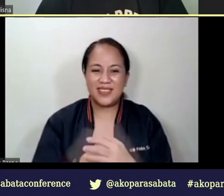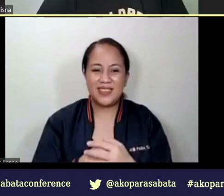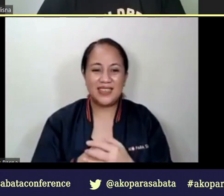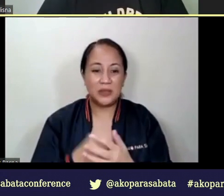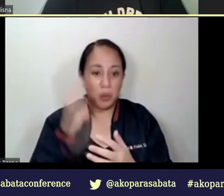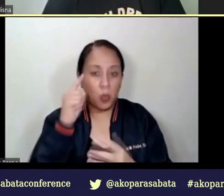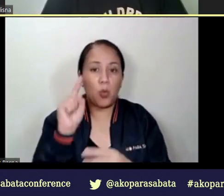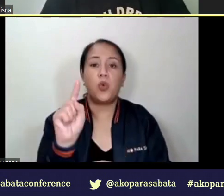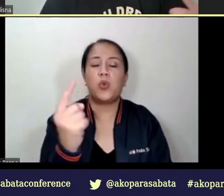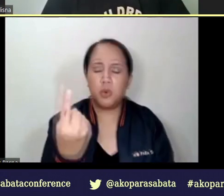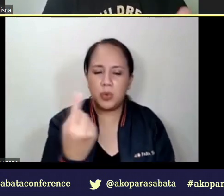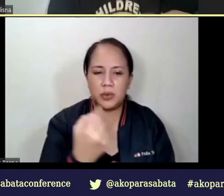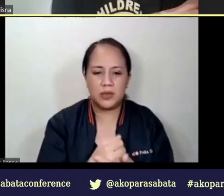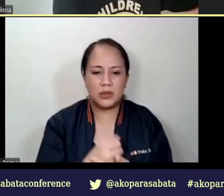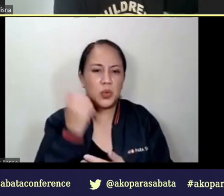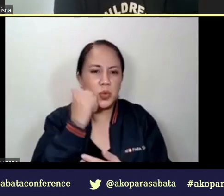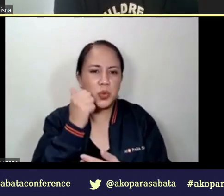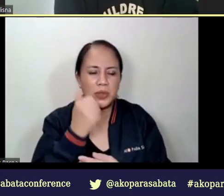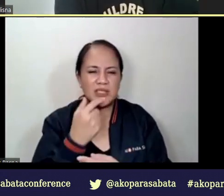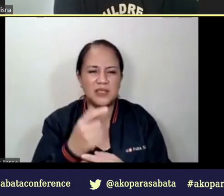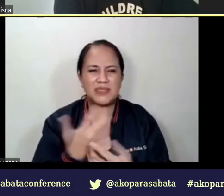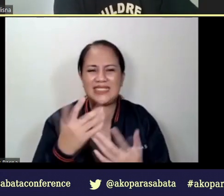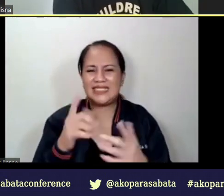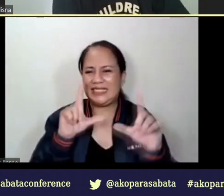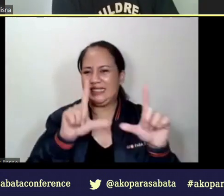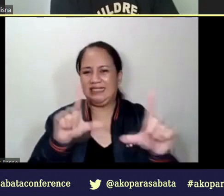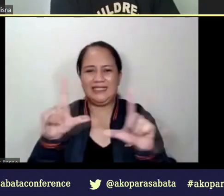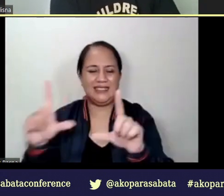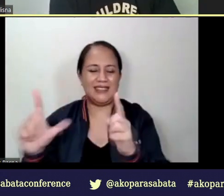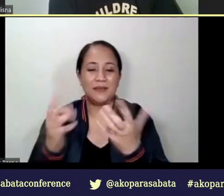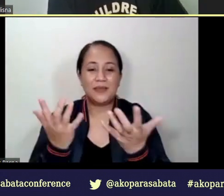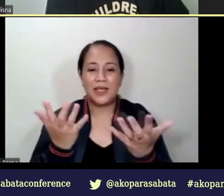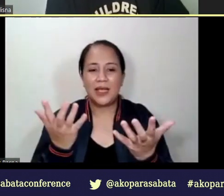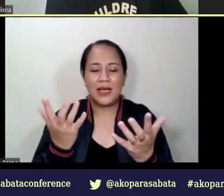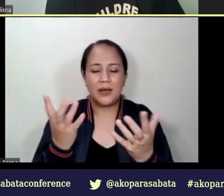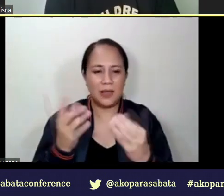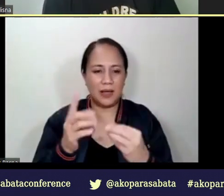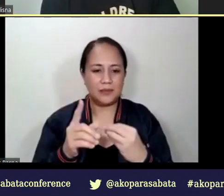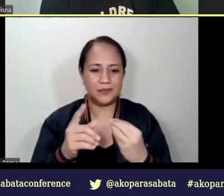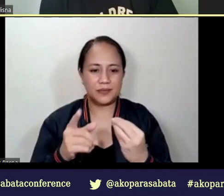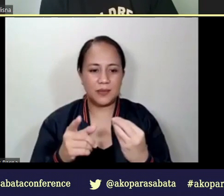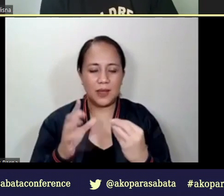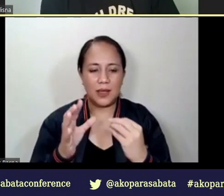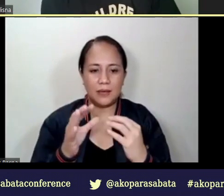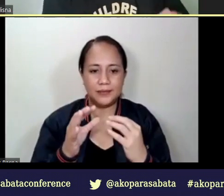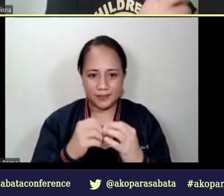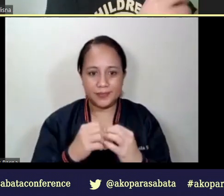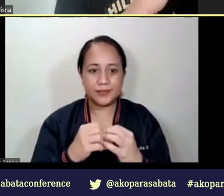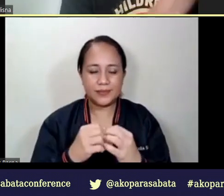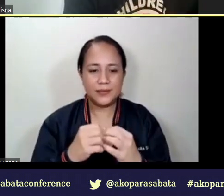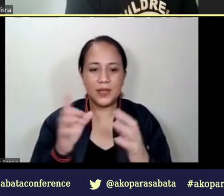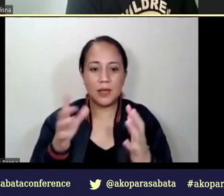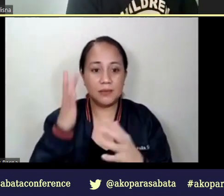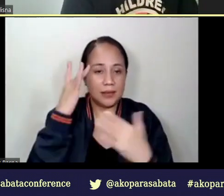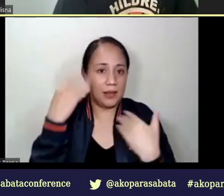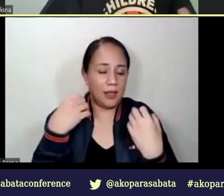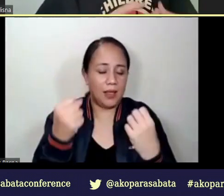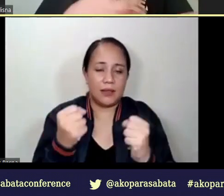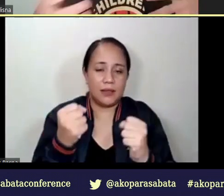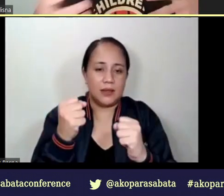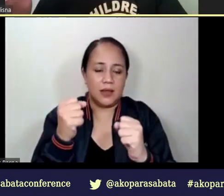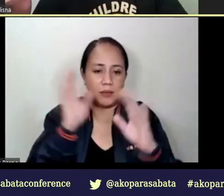lang yan, yun, diba? Lagi nilang sinasabi. So may stereotype pagdating sa, pagdating sa mental health problems. So